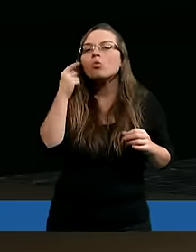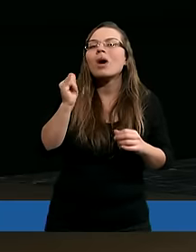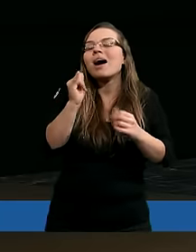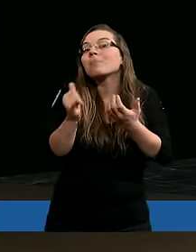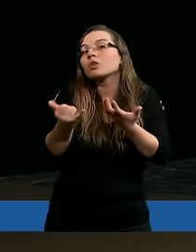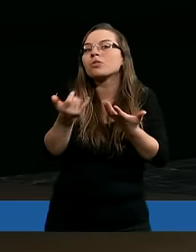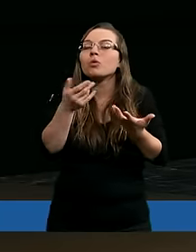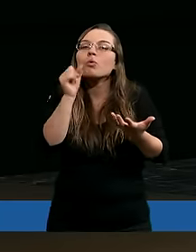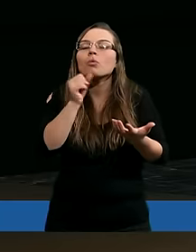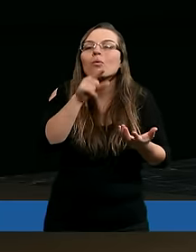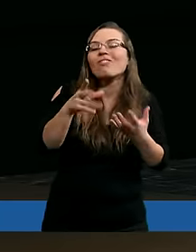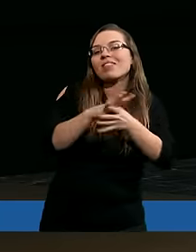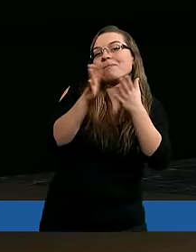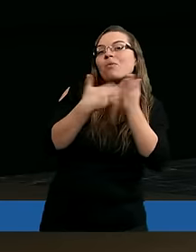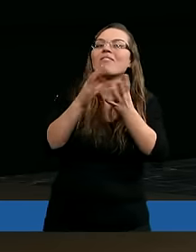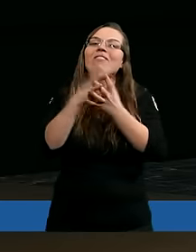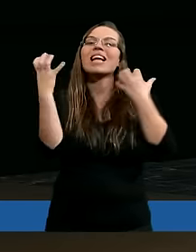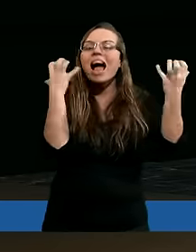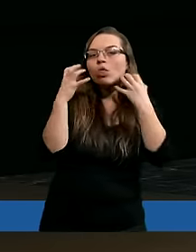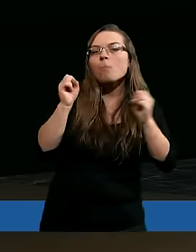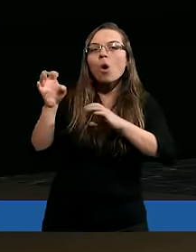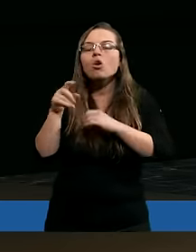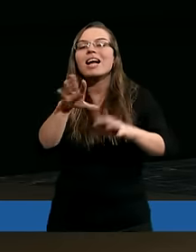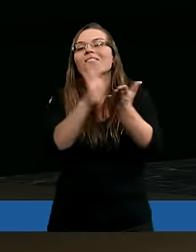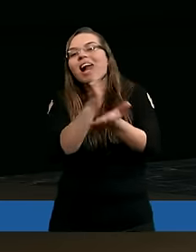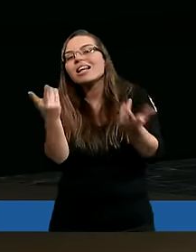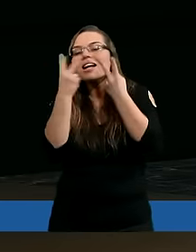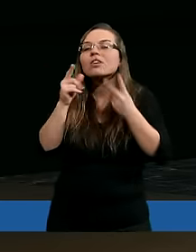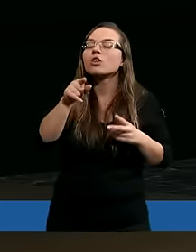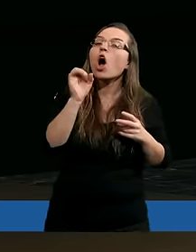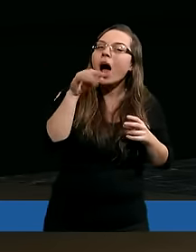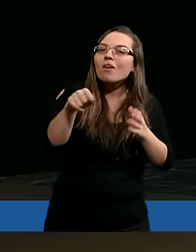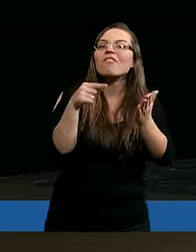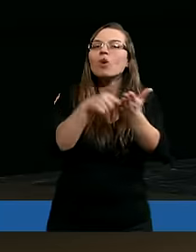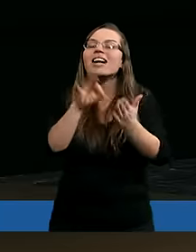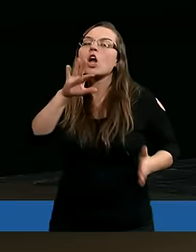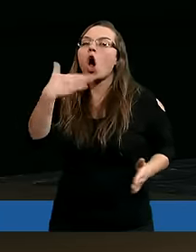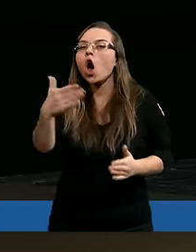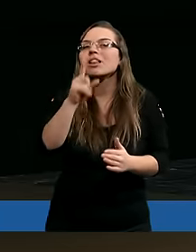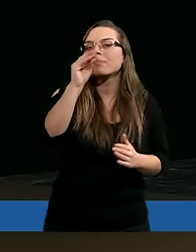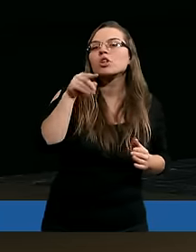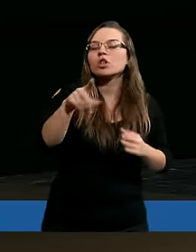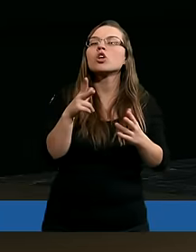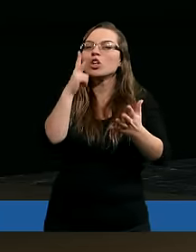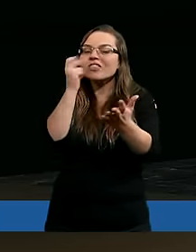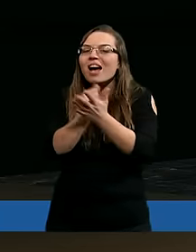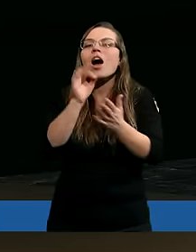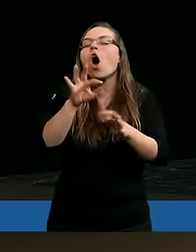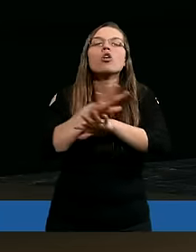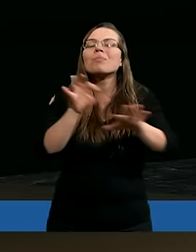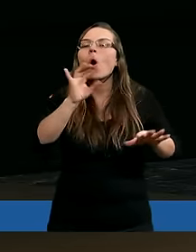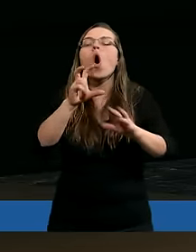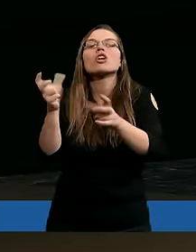żadnych głównych wiadomościach, w żadnej czołowej gazecie, o tym właśnie, że ten świat się zakończy w zupełnie